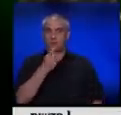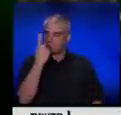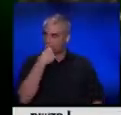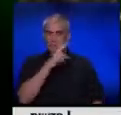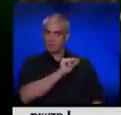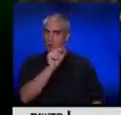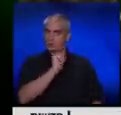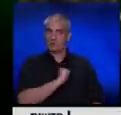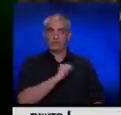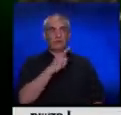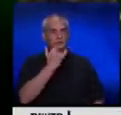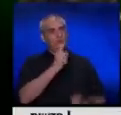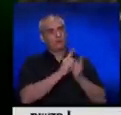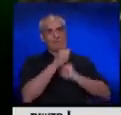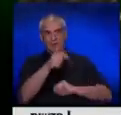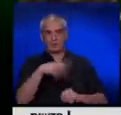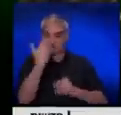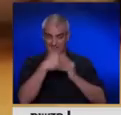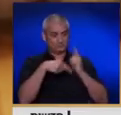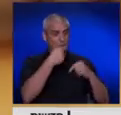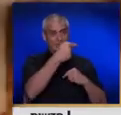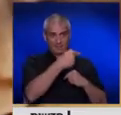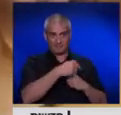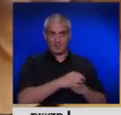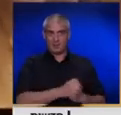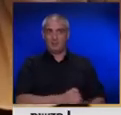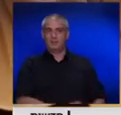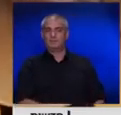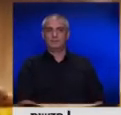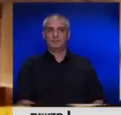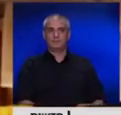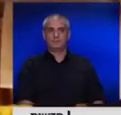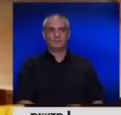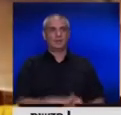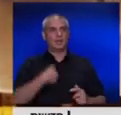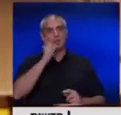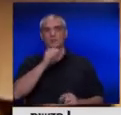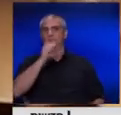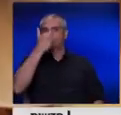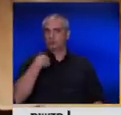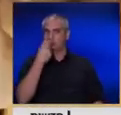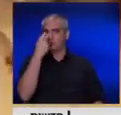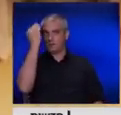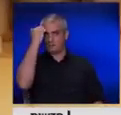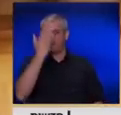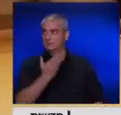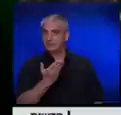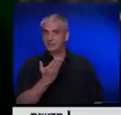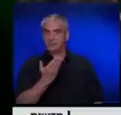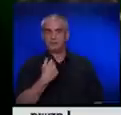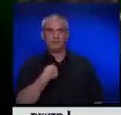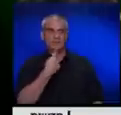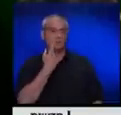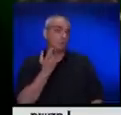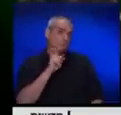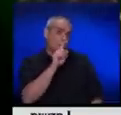דבר, עכשיו הוא יהיה המחליץ שלך, שאתה קשיים שנה ג' אז זה הדמות הראשונה בערך שאני רואה בבית ספר, ואני אומר, הוא כנראה